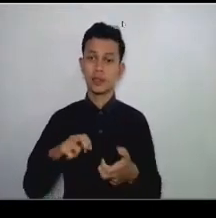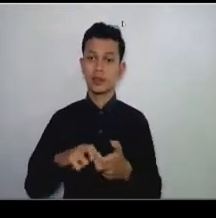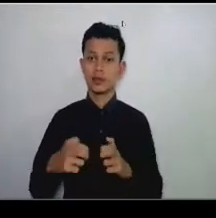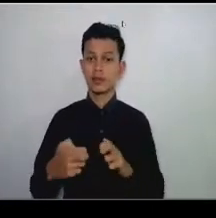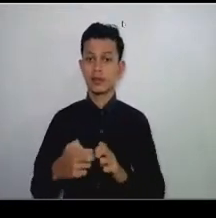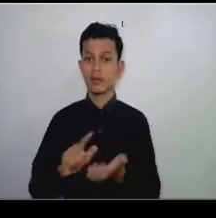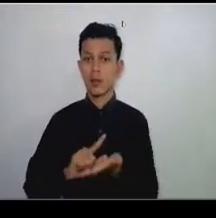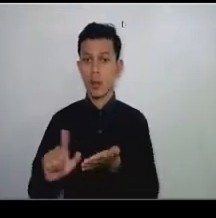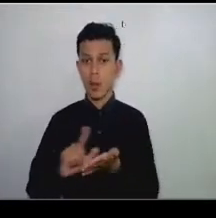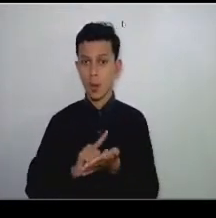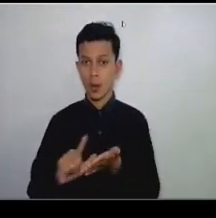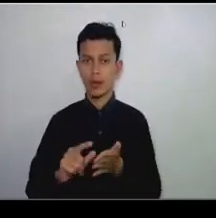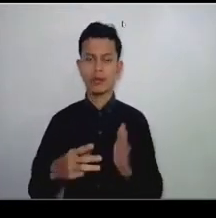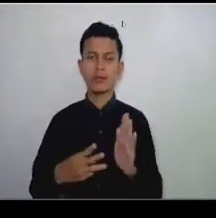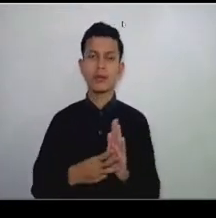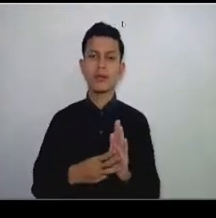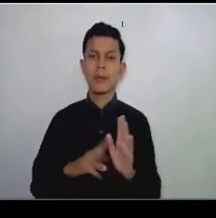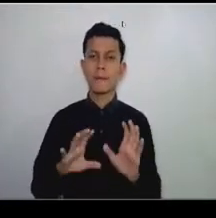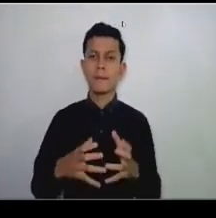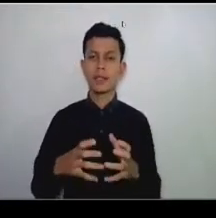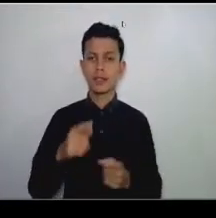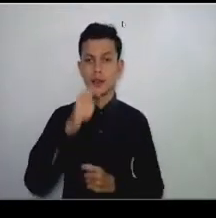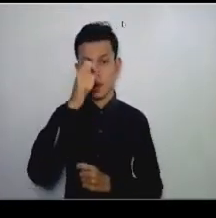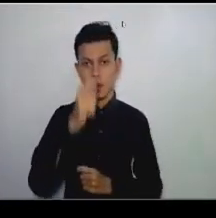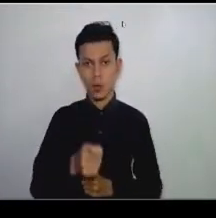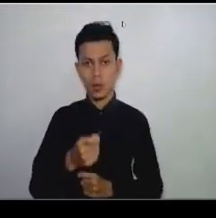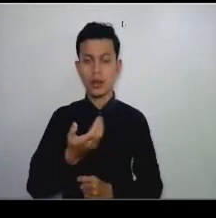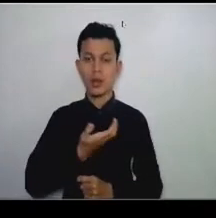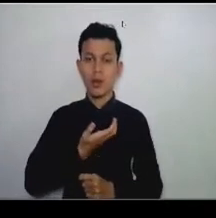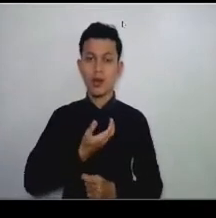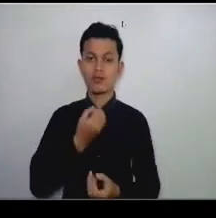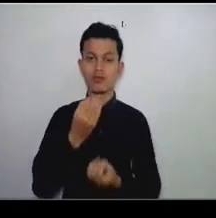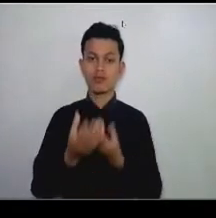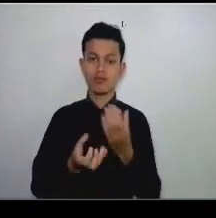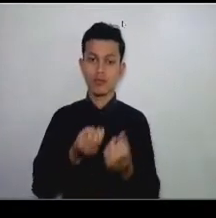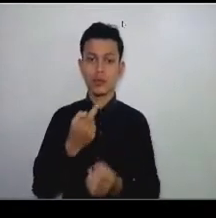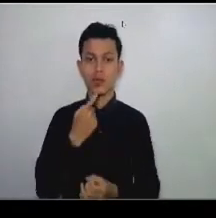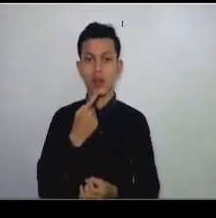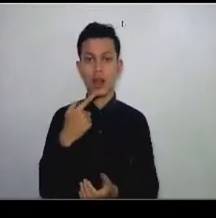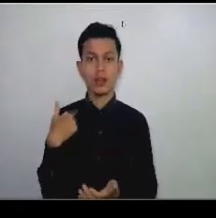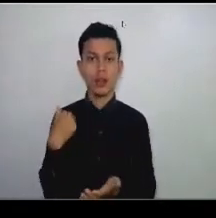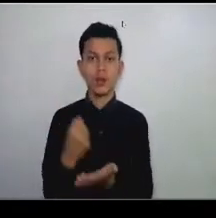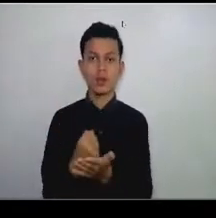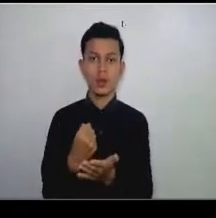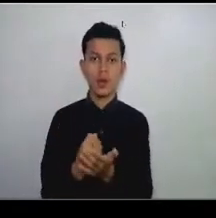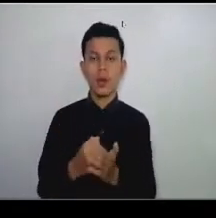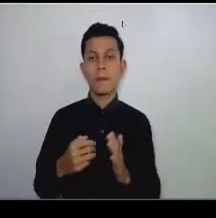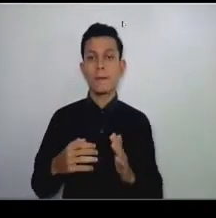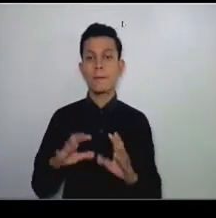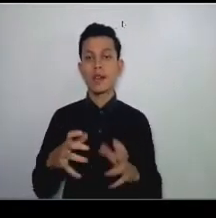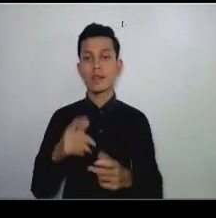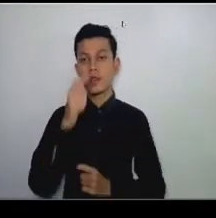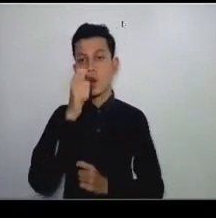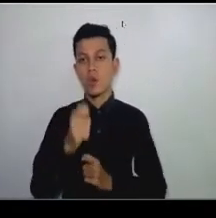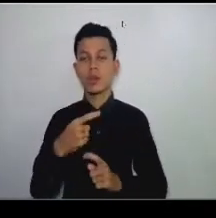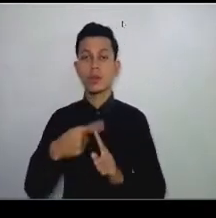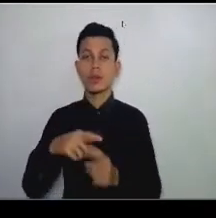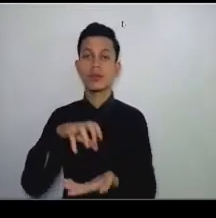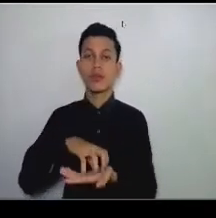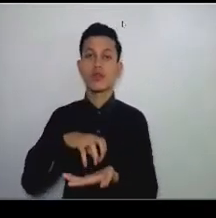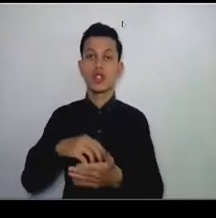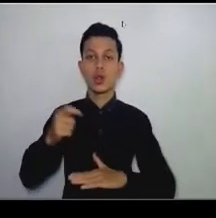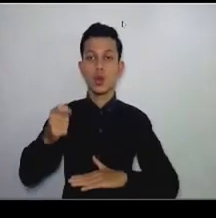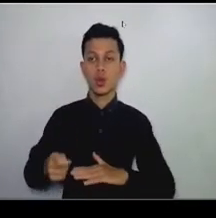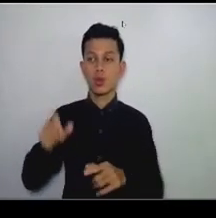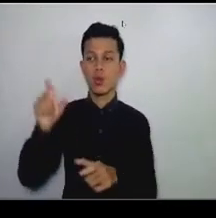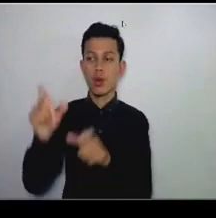majelis kehormatan terlebih dahulu akan menguraikan mengenai kewenangan majelis Kehormatan dan kedudukan hukum pelapor